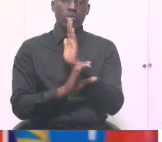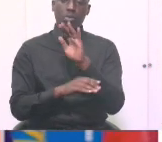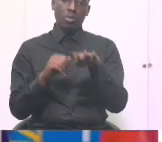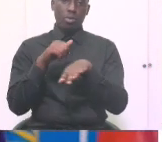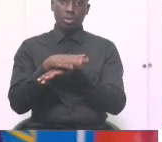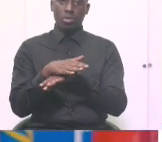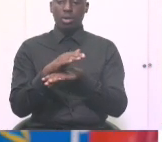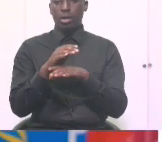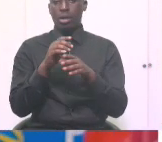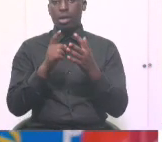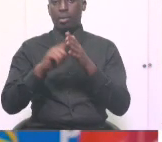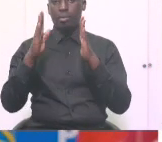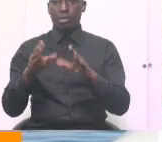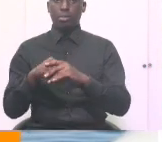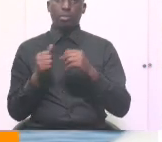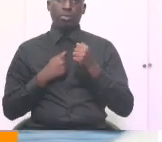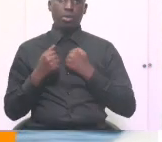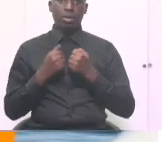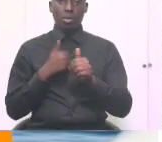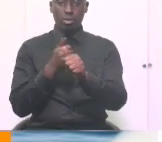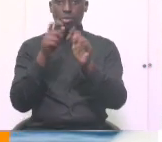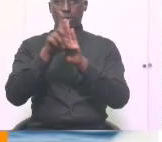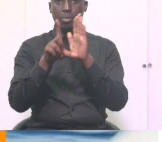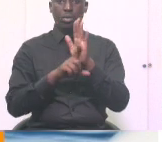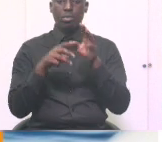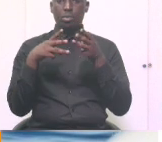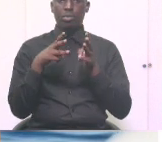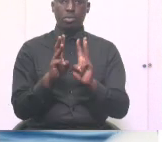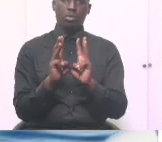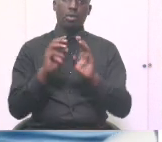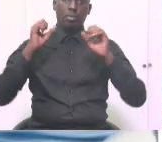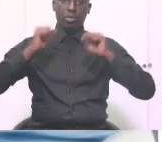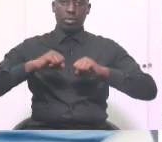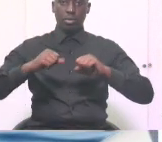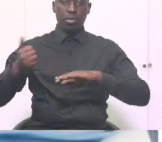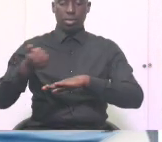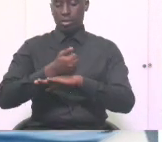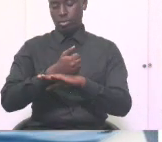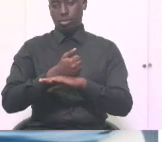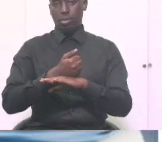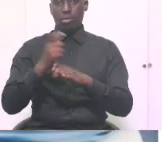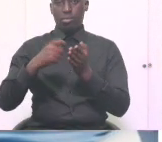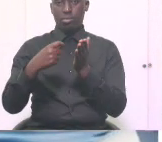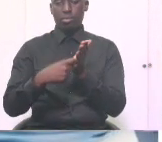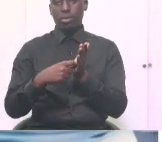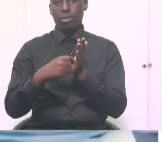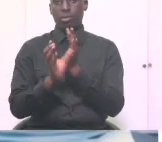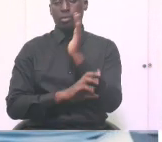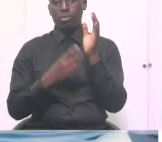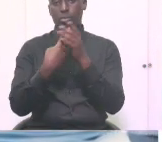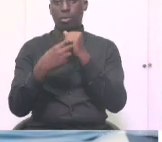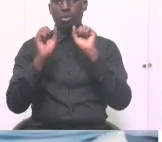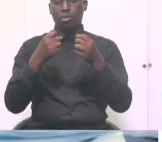kohereza abimukira mu Rwanda yakurikije amategeko ku buryo amasezerano yashyizweho umukono n'ibihugu byombi